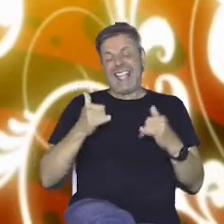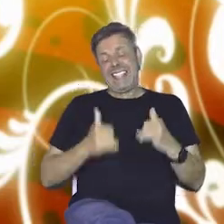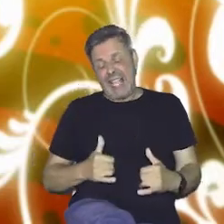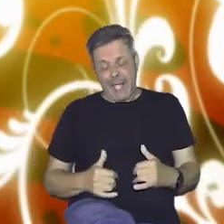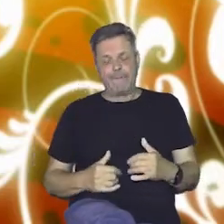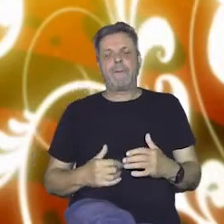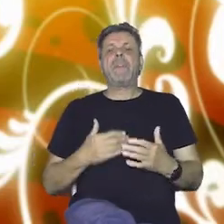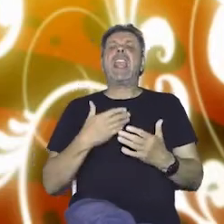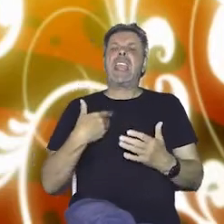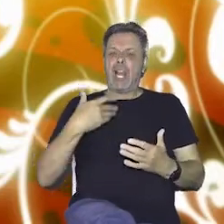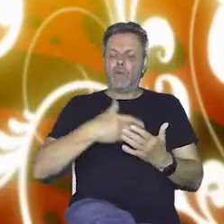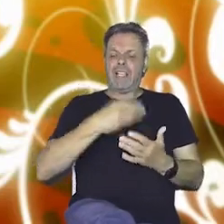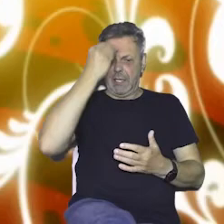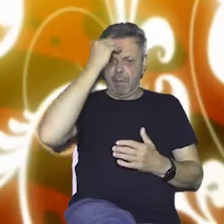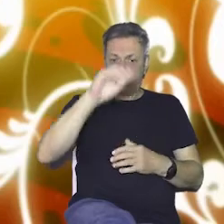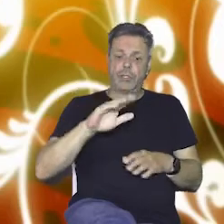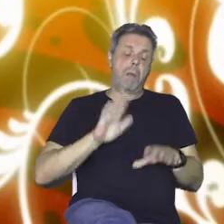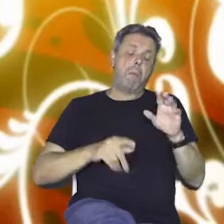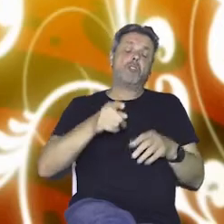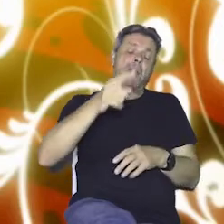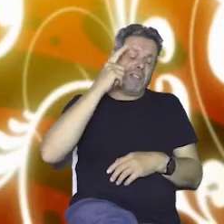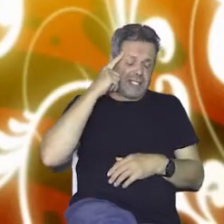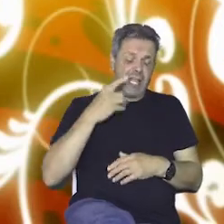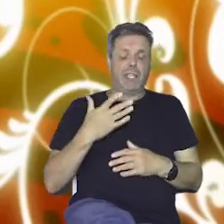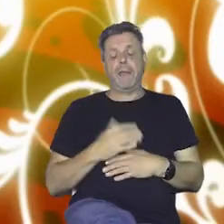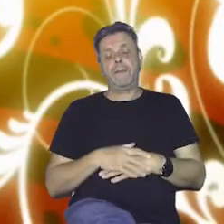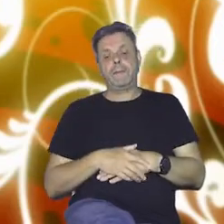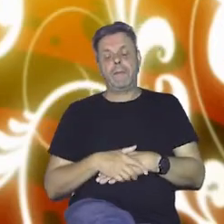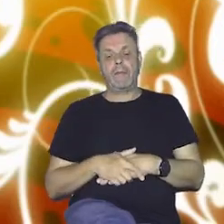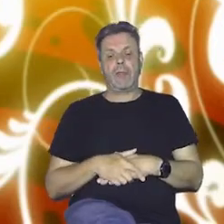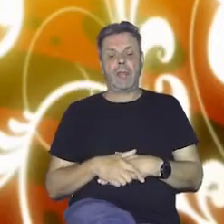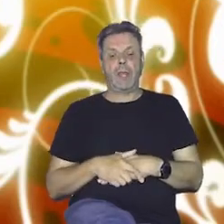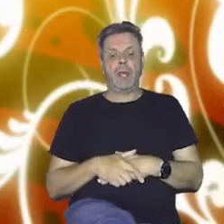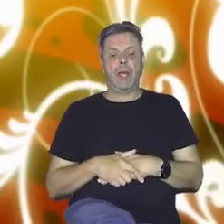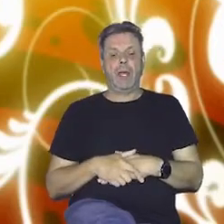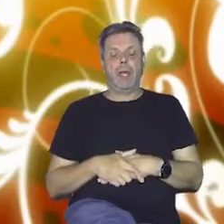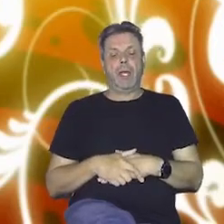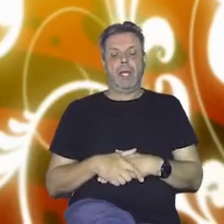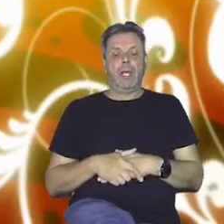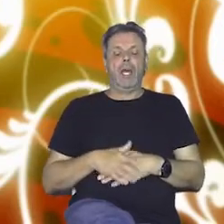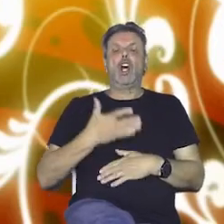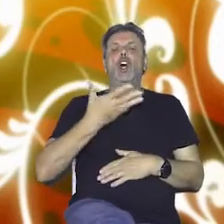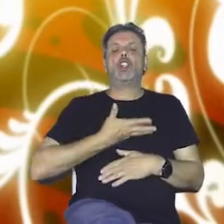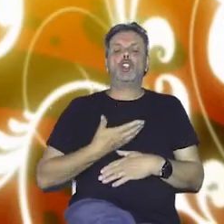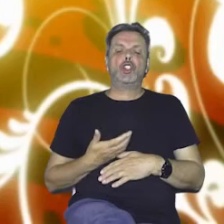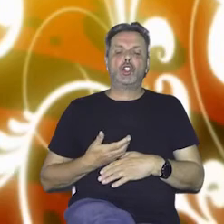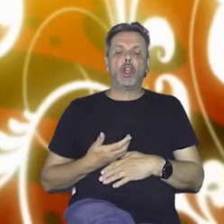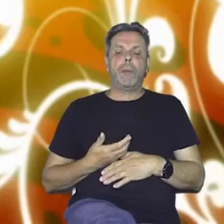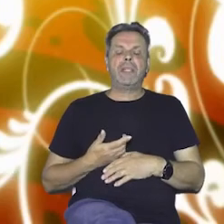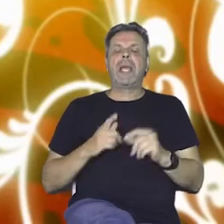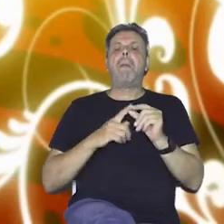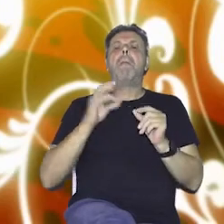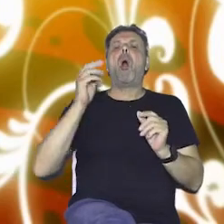jer ću vas ja podsjetiti, možda znate, možda sam ja podsjećena s ovim. Dobitnik si